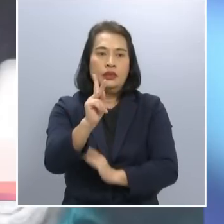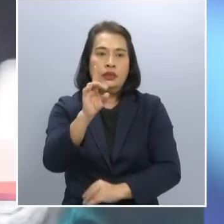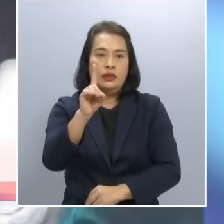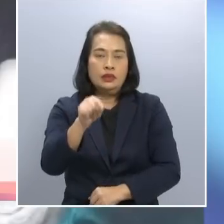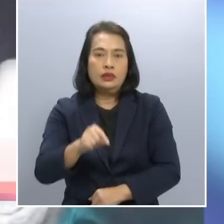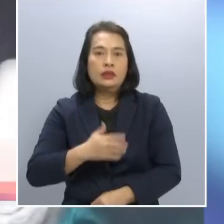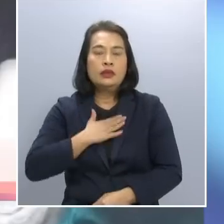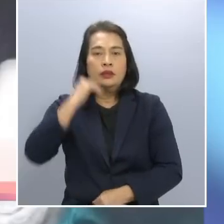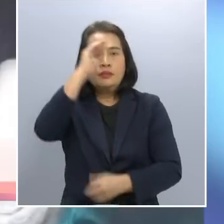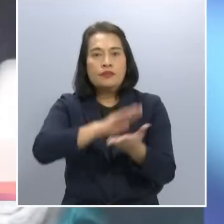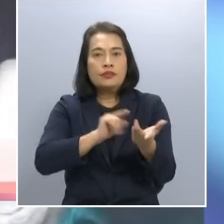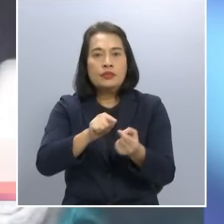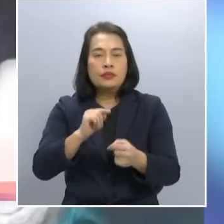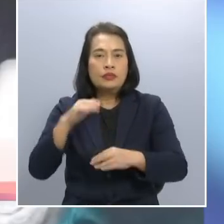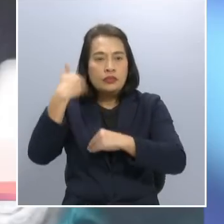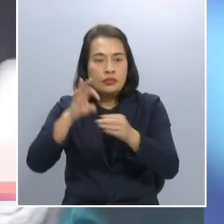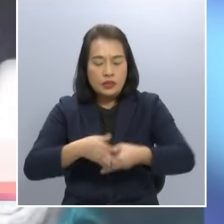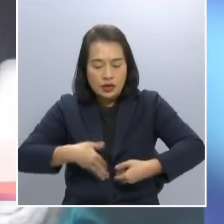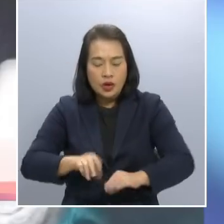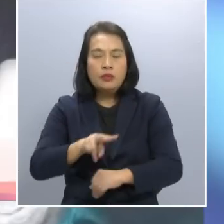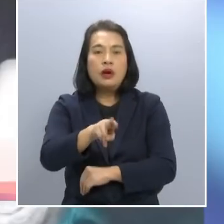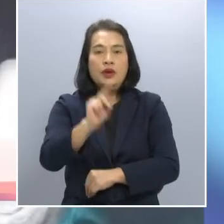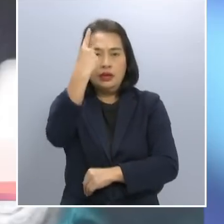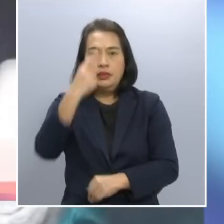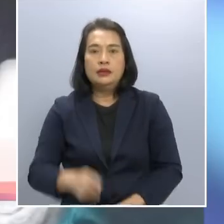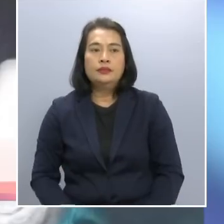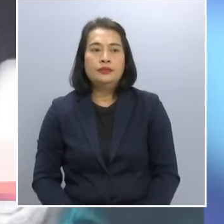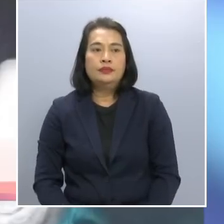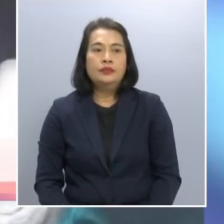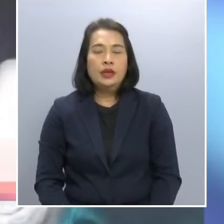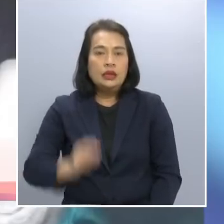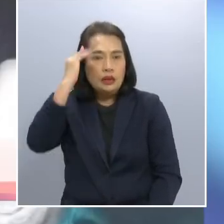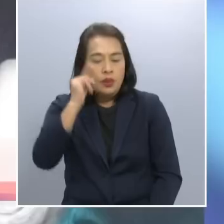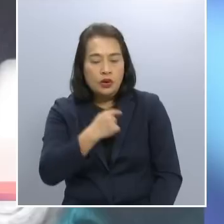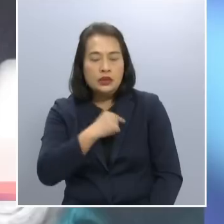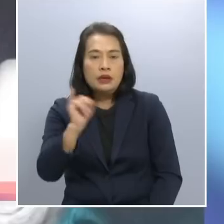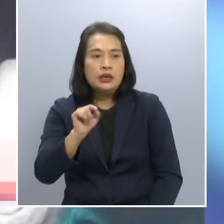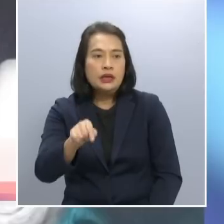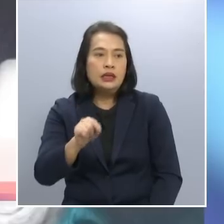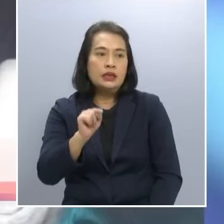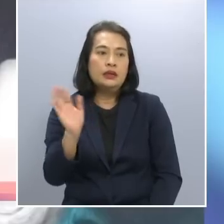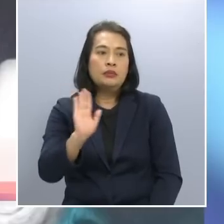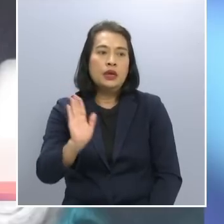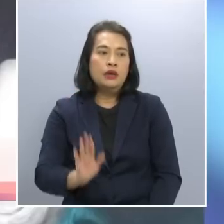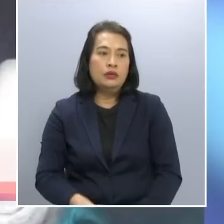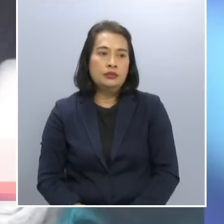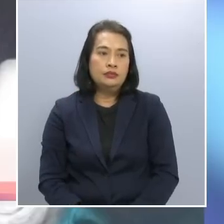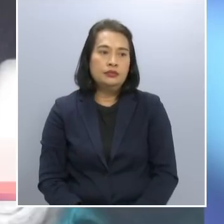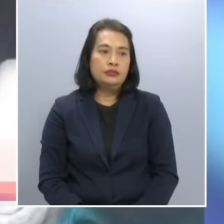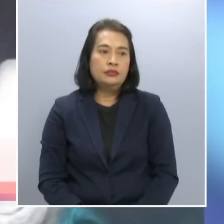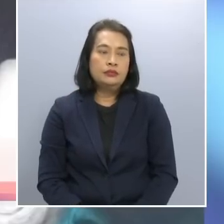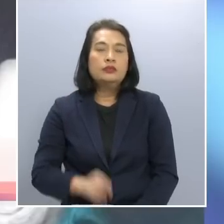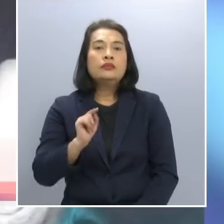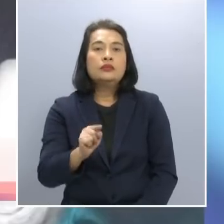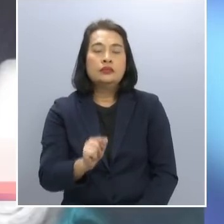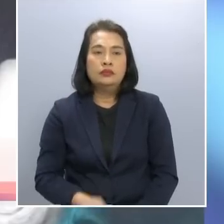ามีจริงพี่ขอเกิดมาเป็นผัวเมียกันอีกอย่าให้มีพ่อใจร้ายเหมือนไอ้จุดๆๆเลยโพสต์เหล่านี้คาดว่า